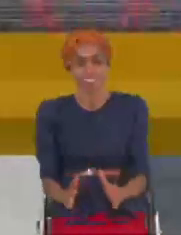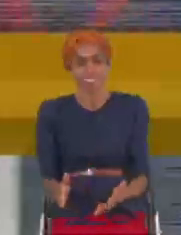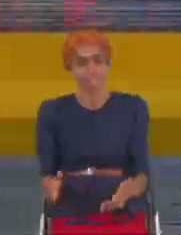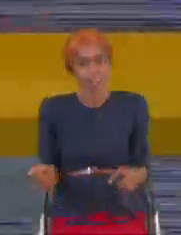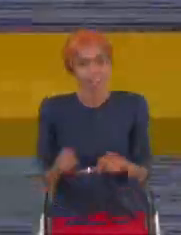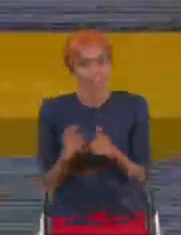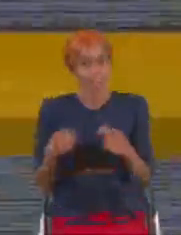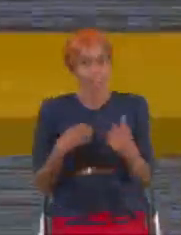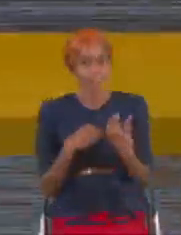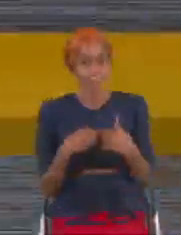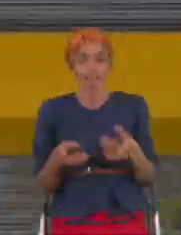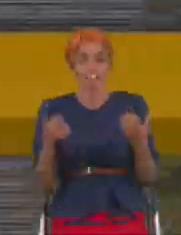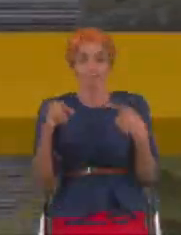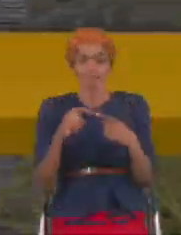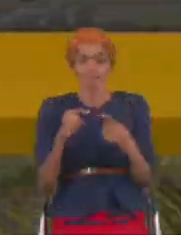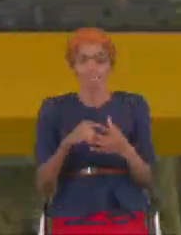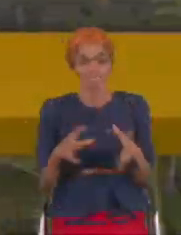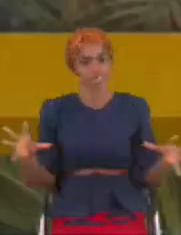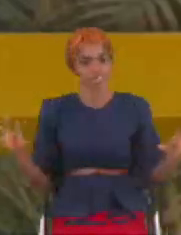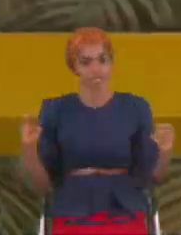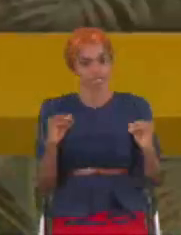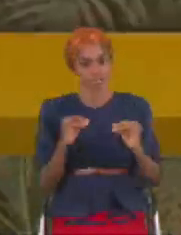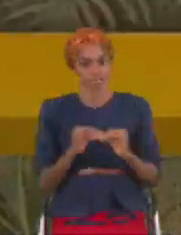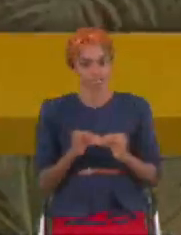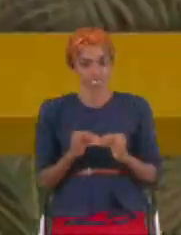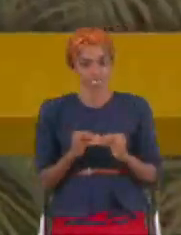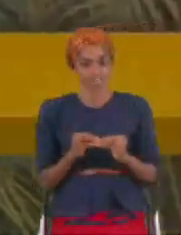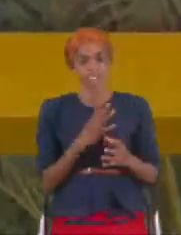comme revenons à cette conférence